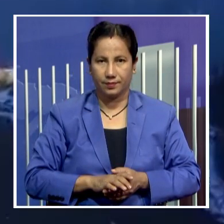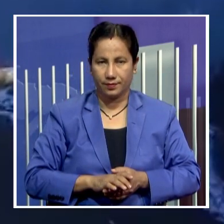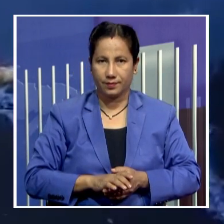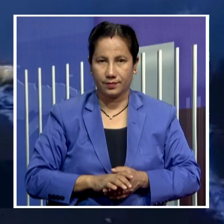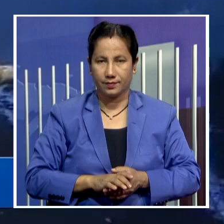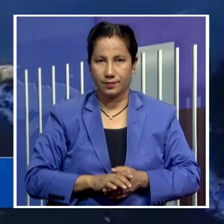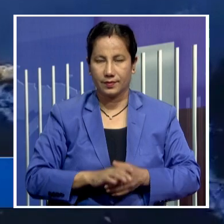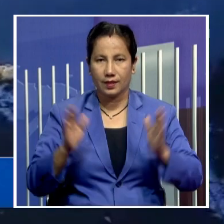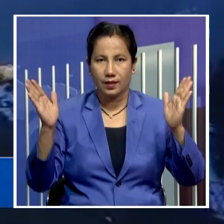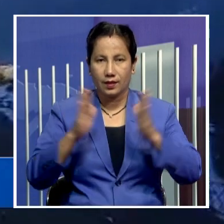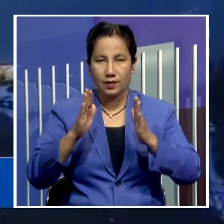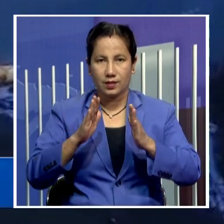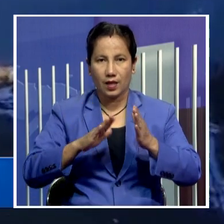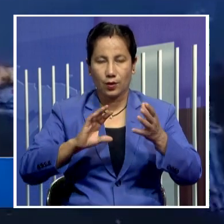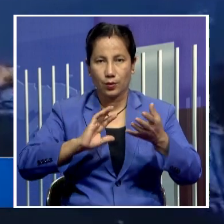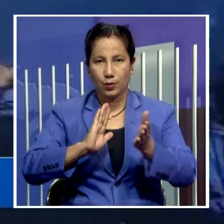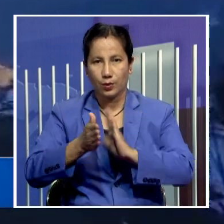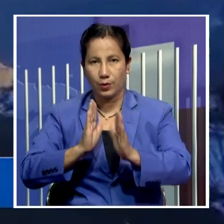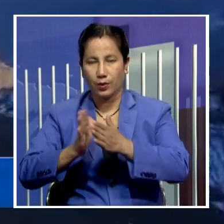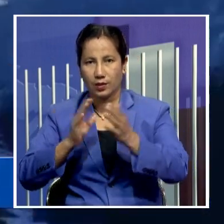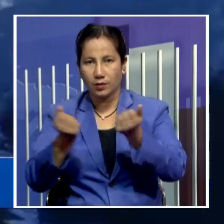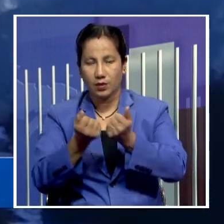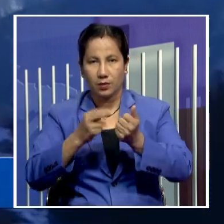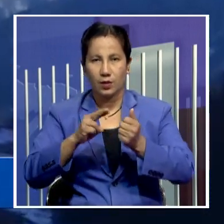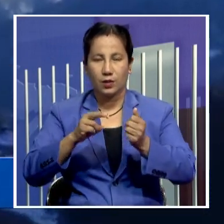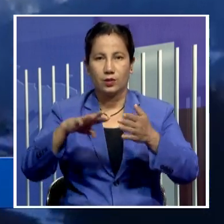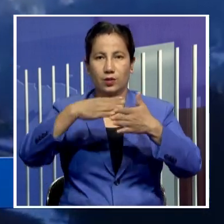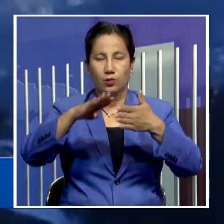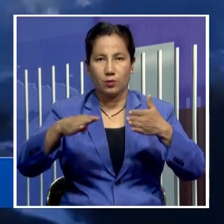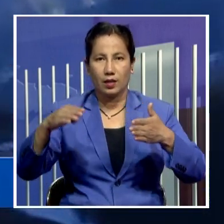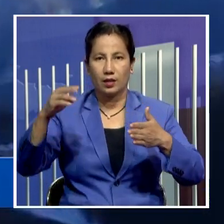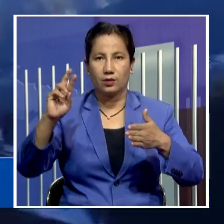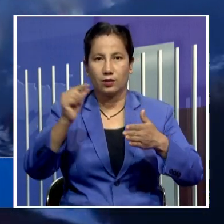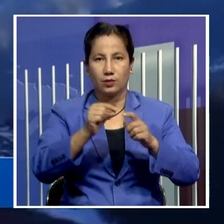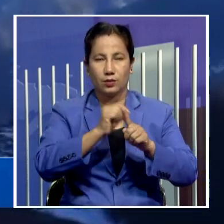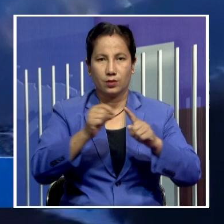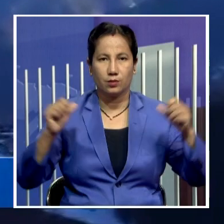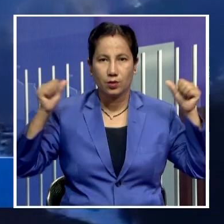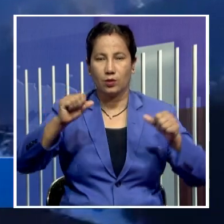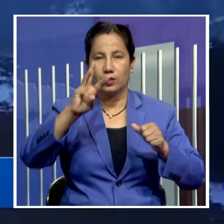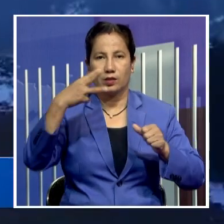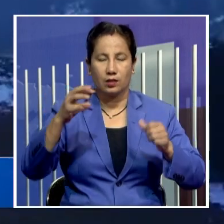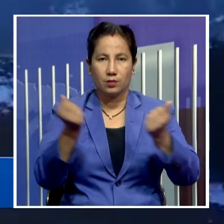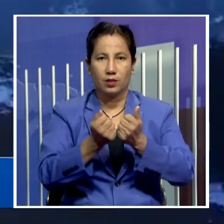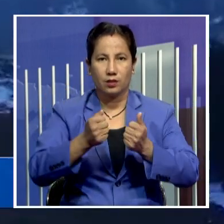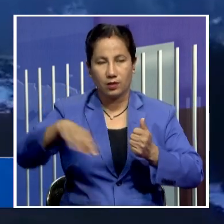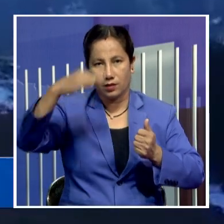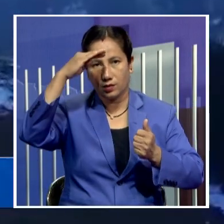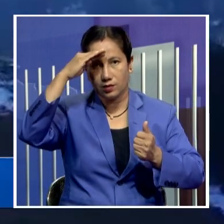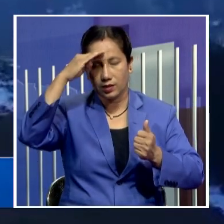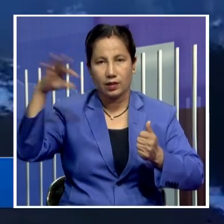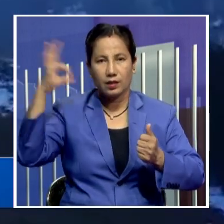हिल्दुम साना लघु जलविद्युत आयोजना अवरुद्ध भएपछि हुम्लाको सिमकोटमा 3 दिनदेखि अन्धकार। सरकारी कार्यालयको सेवा